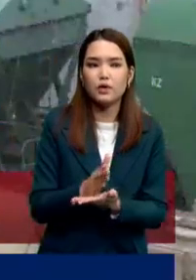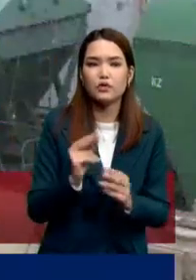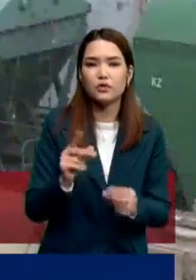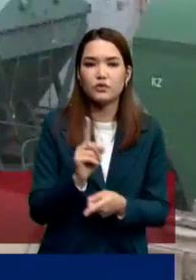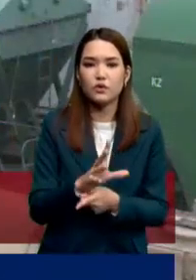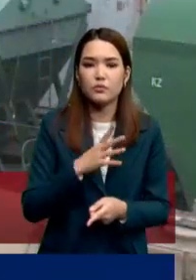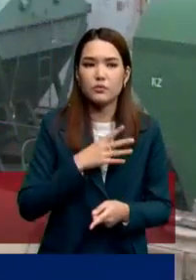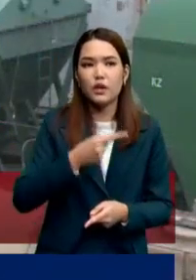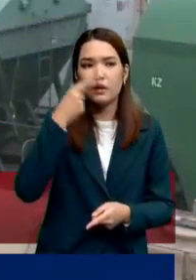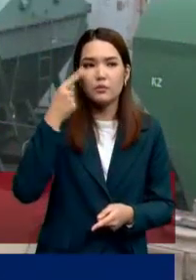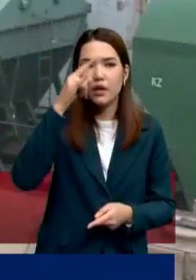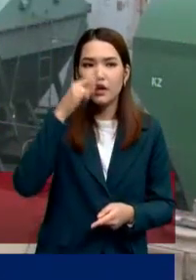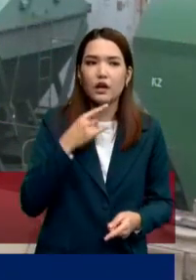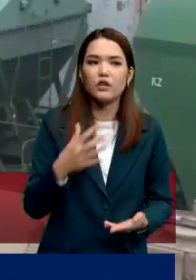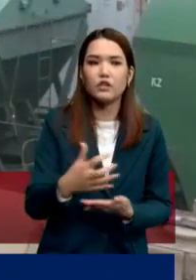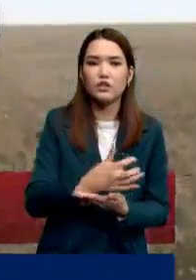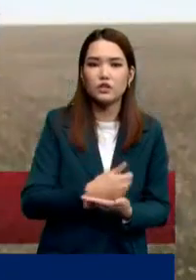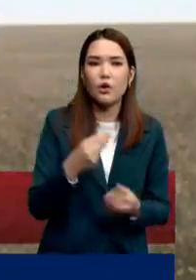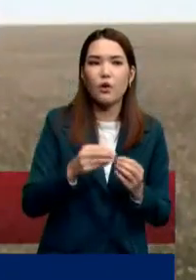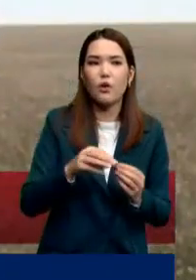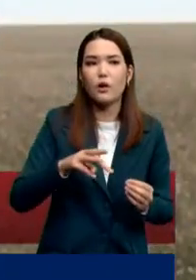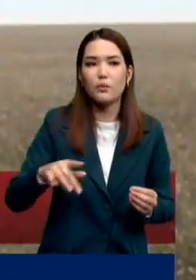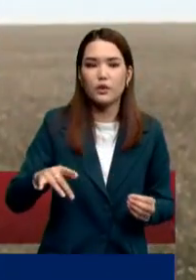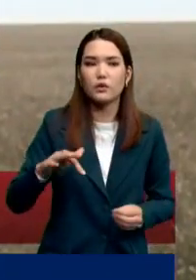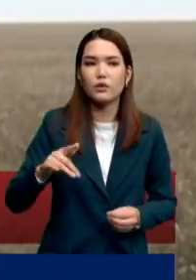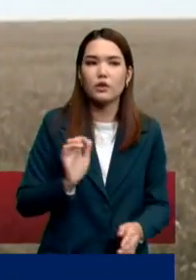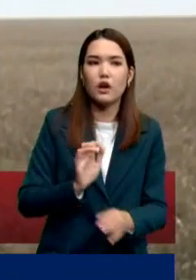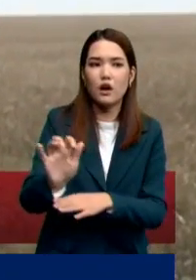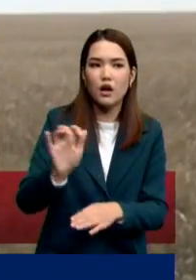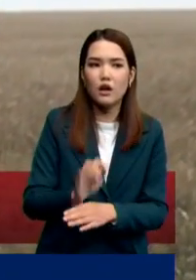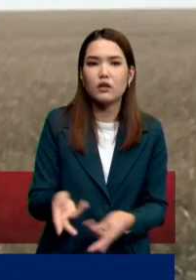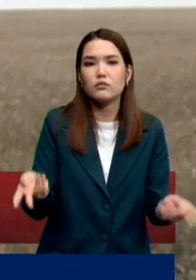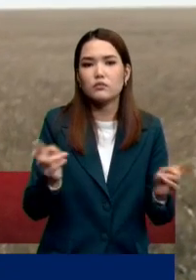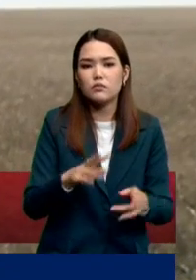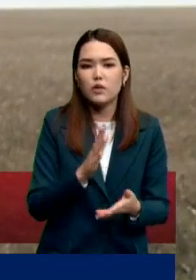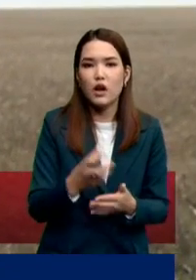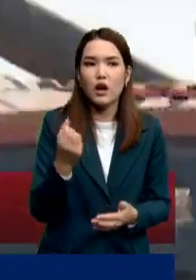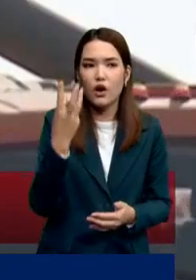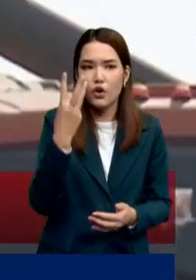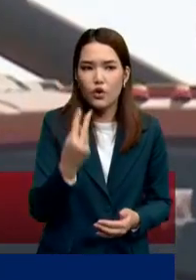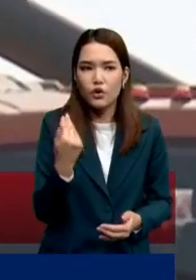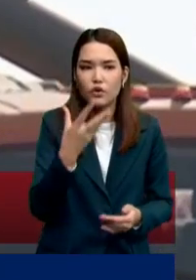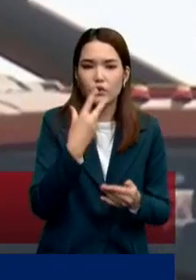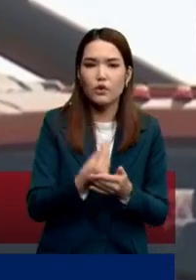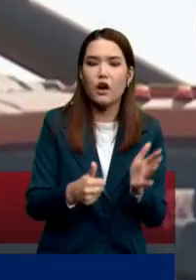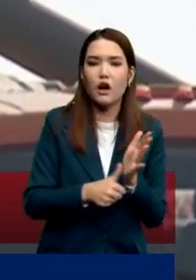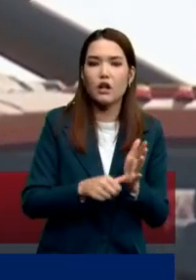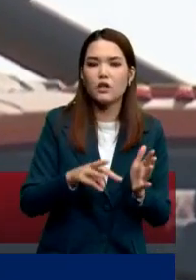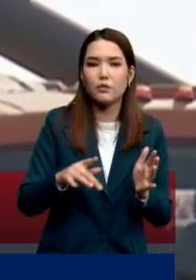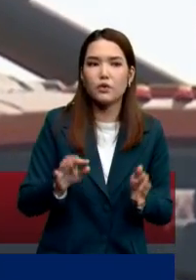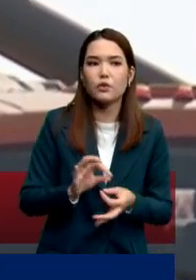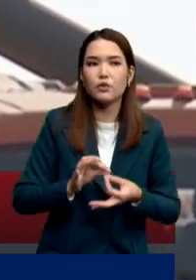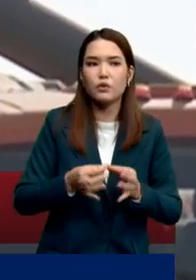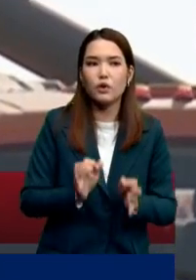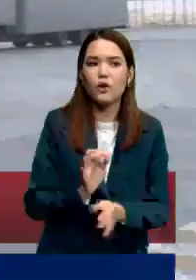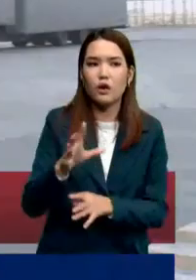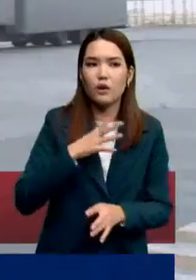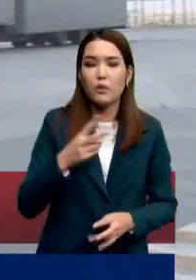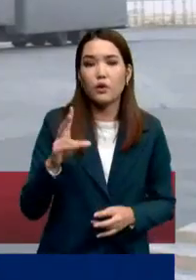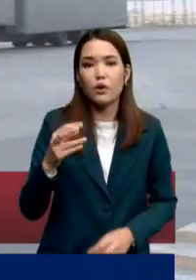Бил Казакстан жиналган өнүмүн 10 миллион тоннасын экспорттоого каукарлы, ал ички нарыкта 6 миллион тонна толук жабат. Бирок